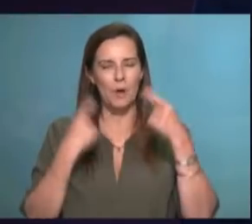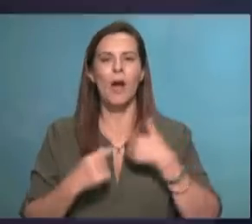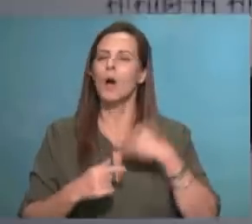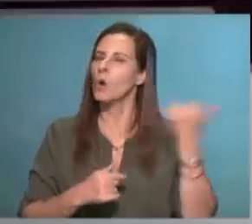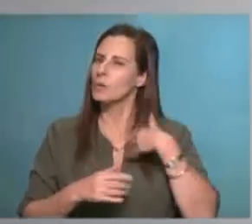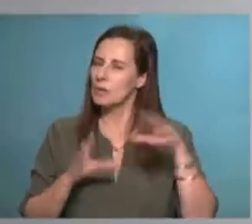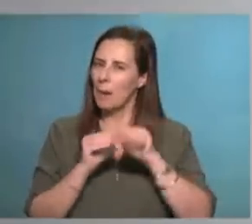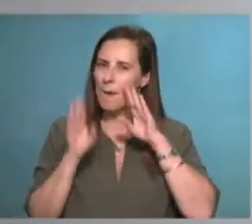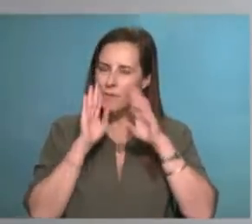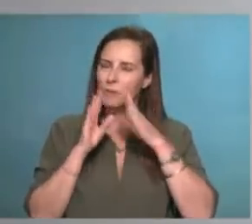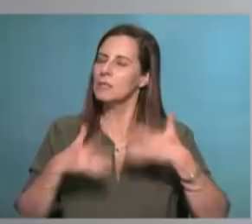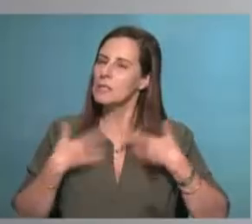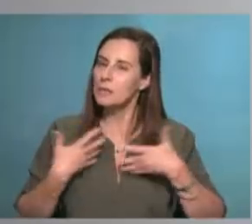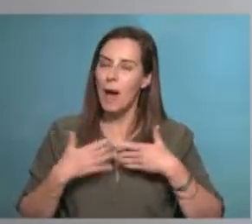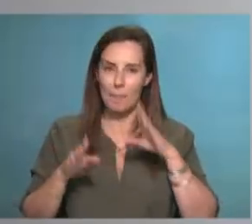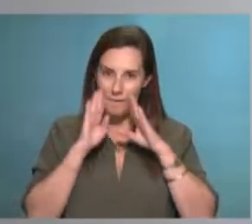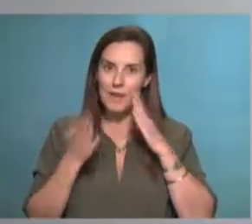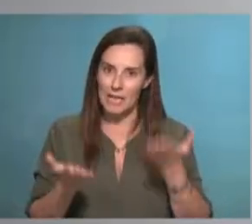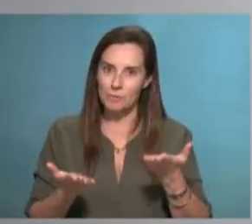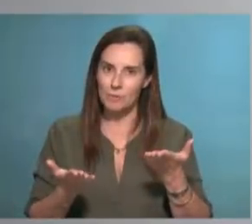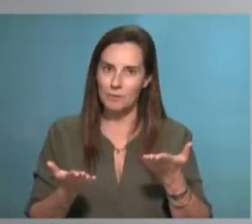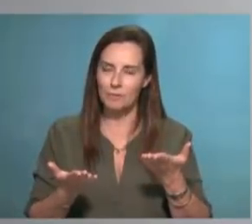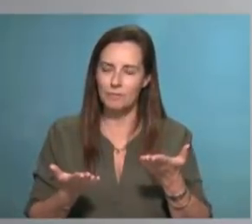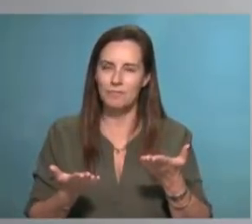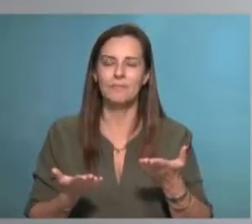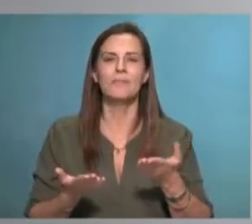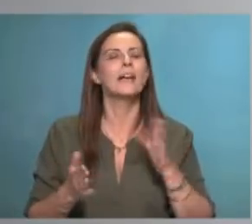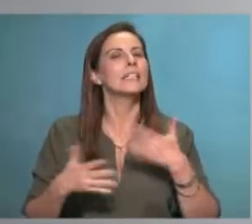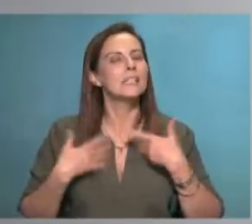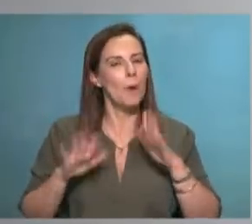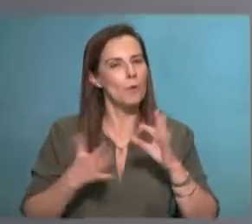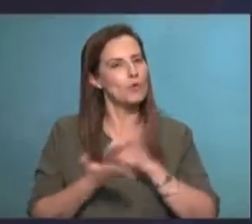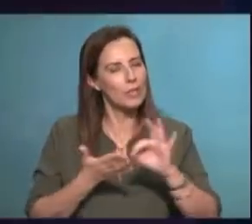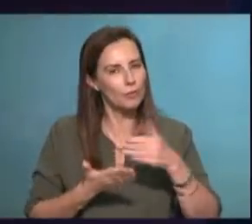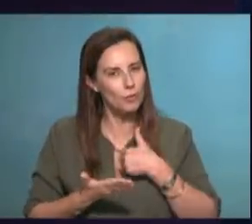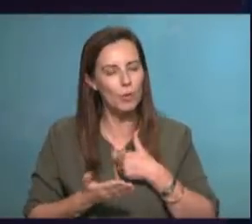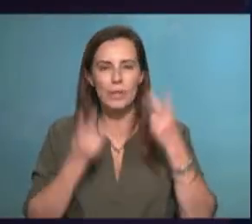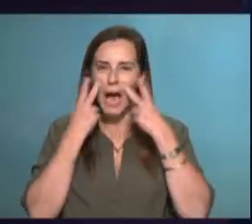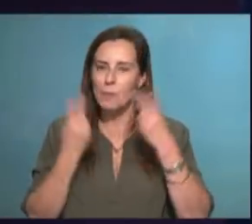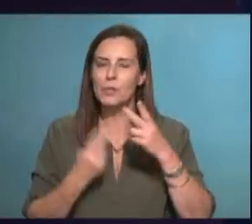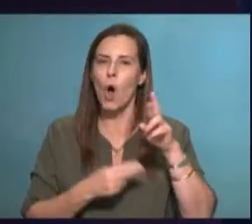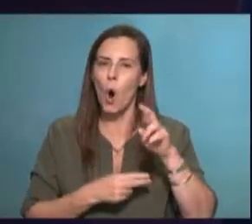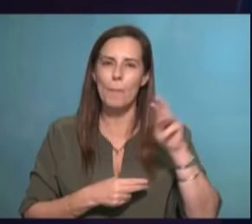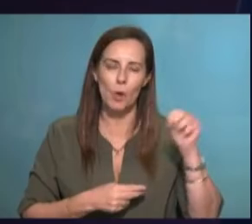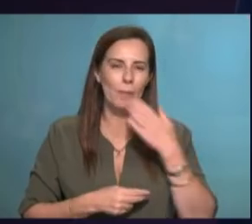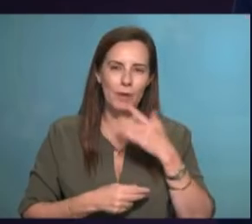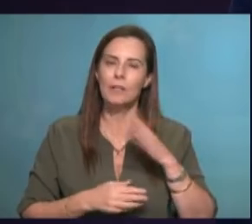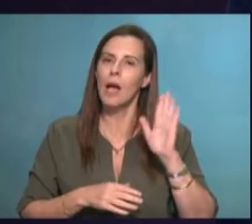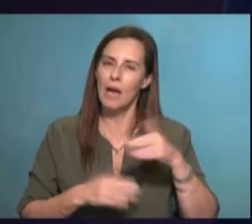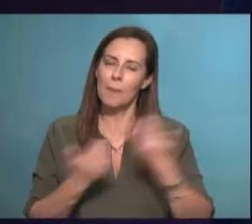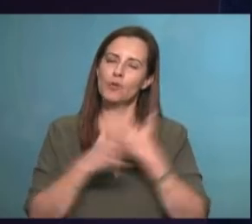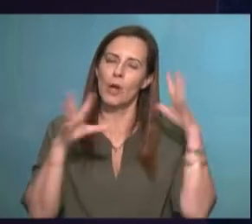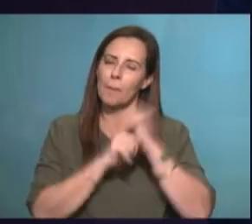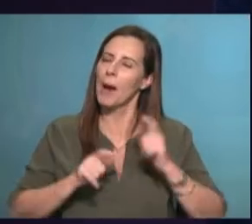גם בפייסבוק. נשמח בפייסבוק. מה אמרתי? נשמח מאוד שתכתבו לנו שם. חפשו רומי נוימרק בעברית. חוץ מזה, חדשות הלילה מחכה